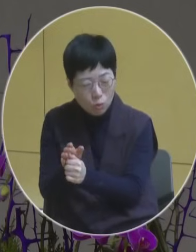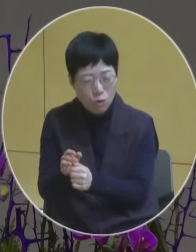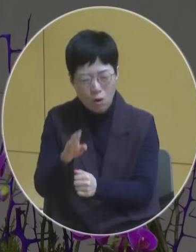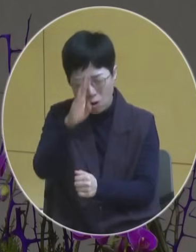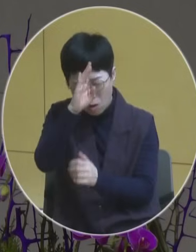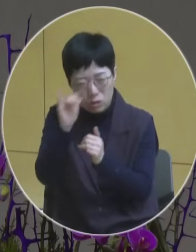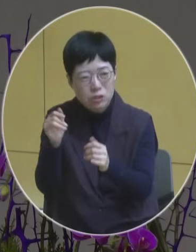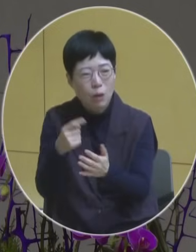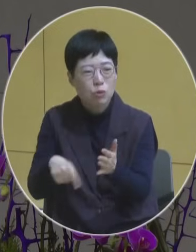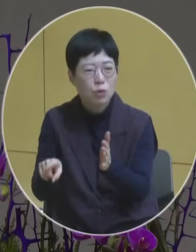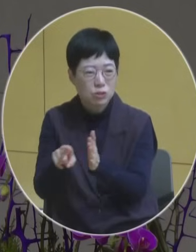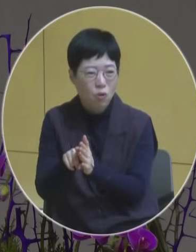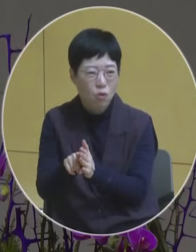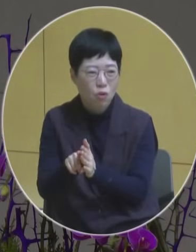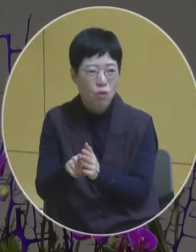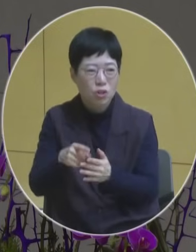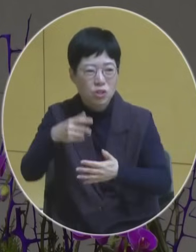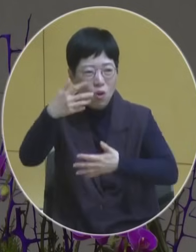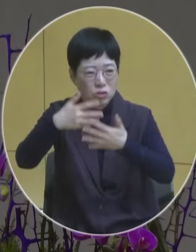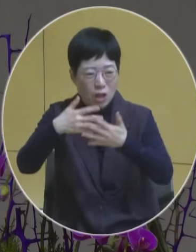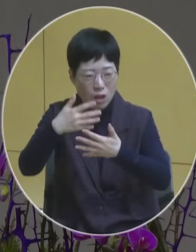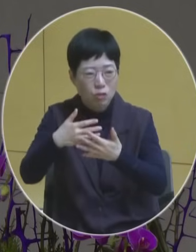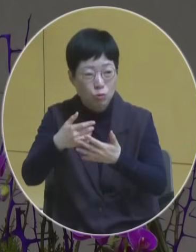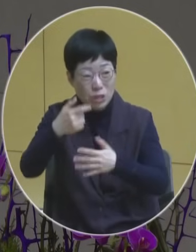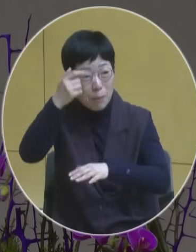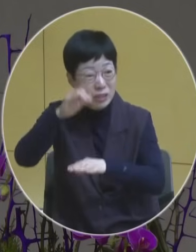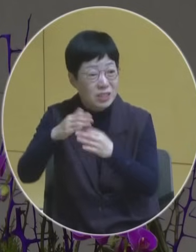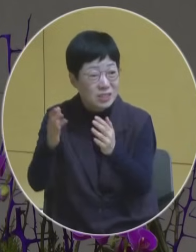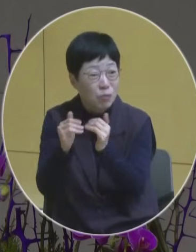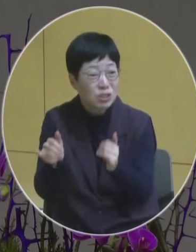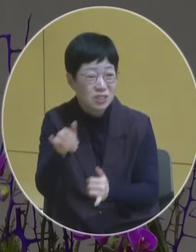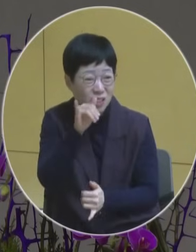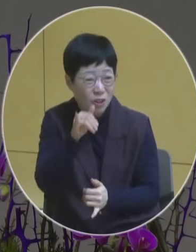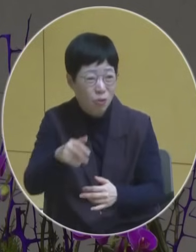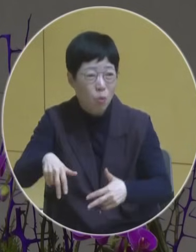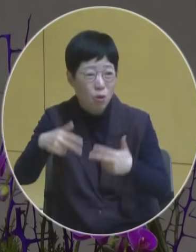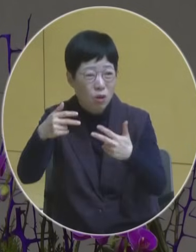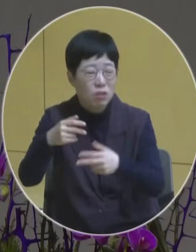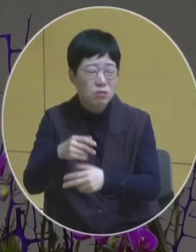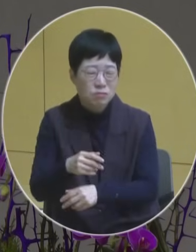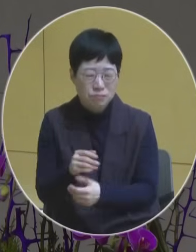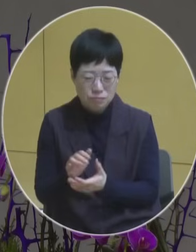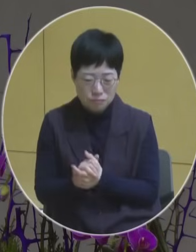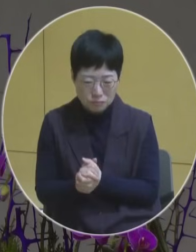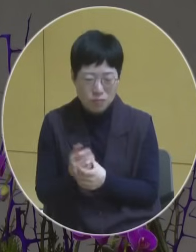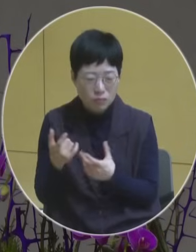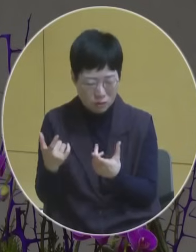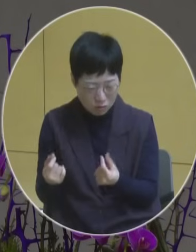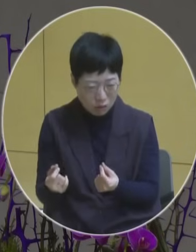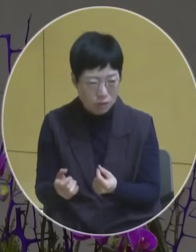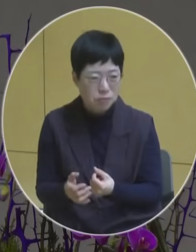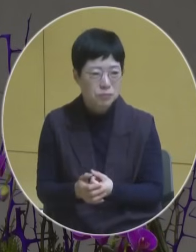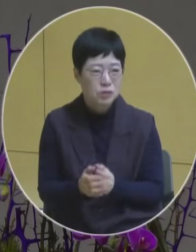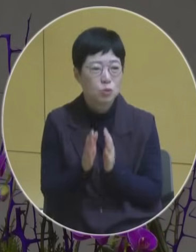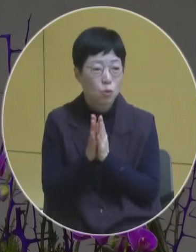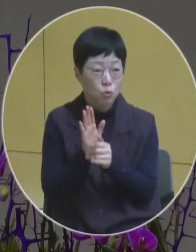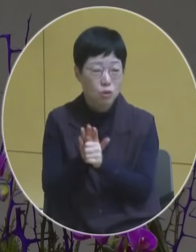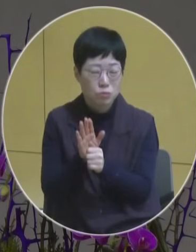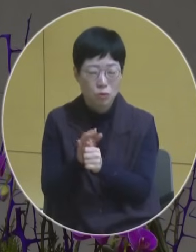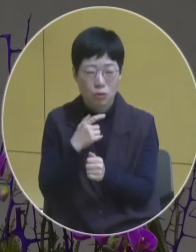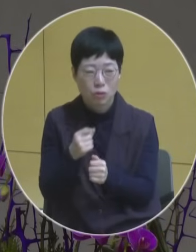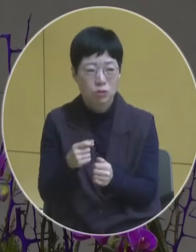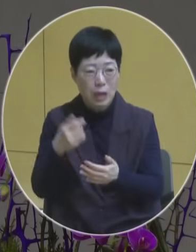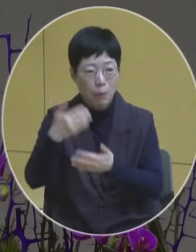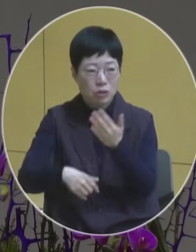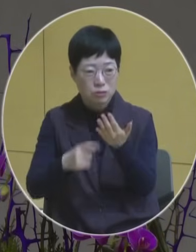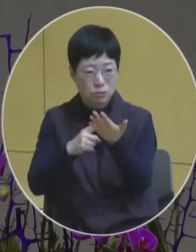중에 있는 분들 영상으로 병상에서 예배 드리는 분들도 있는데 위해서 기도하는 그런 시간 되셨으면 좋겠습니다.